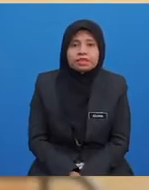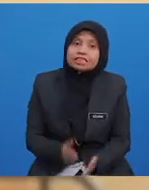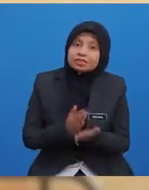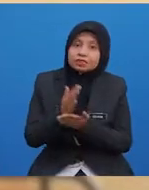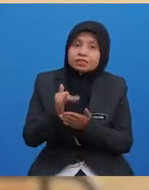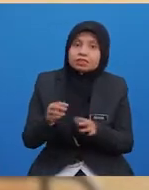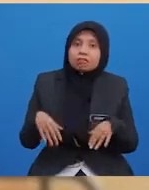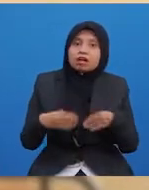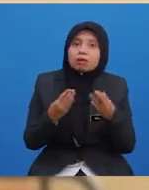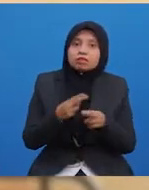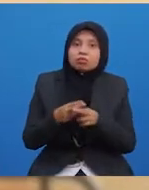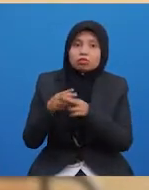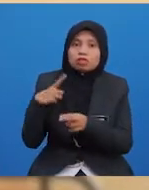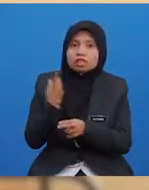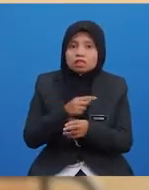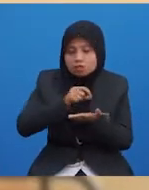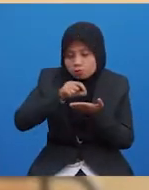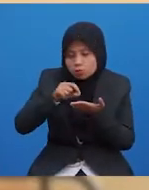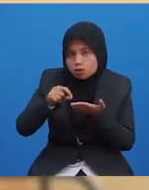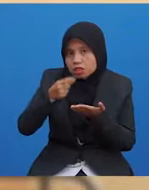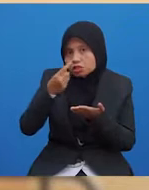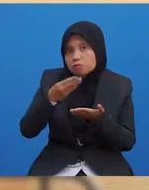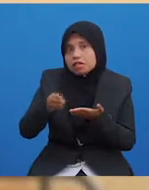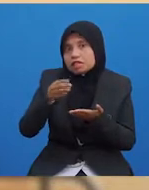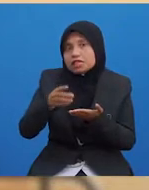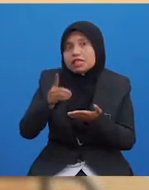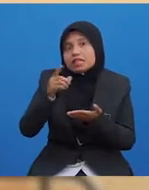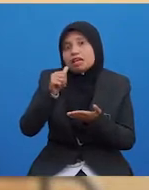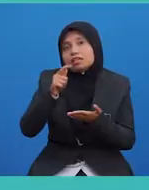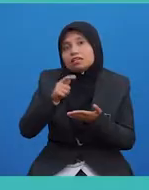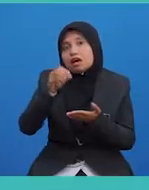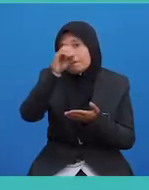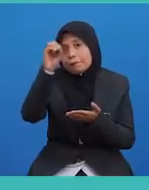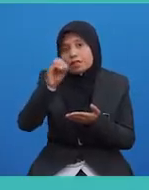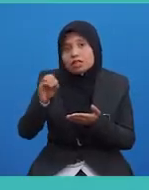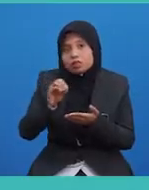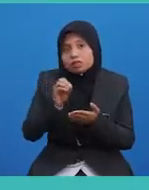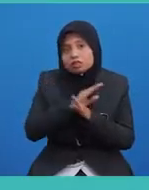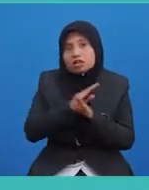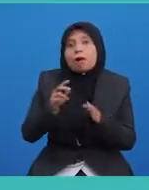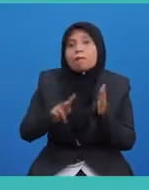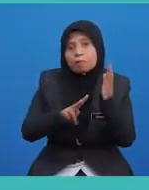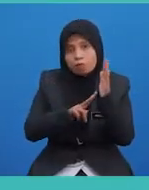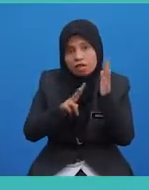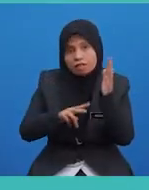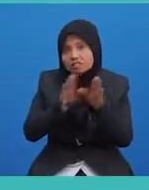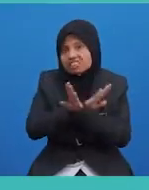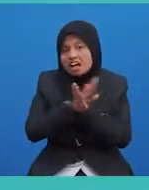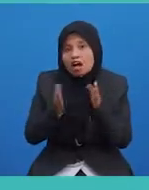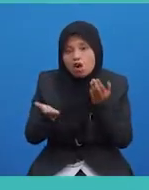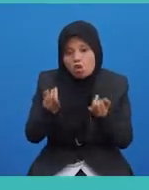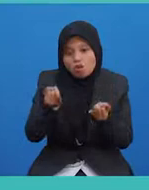Seterusnya, bagaimana pula kita menulis bagi data peratus yang menunjukkan pola tidak konsisten?